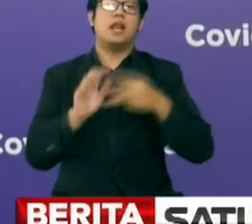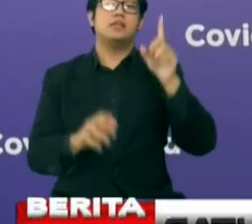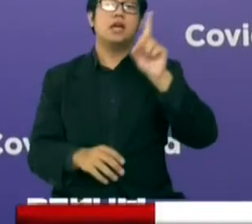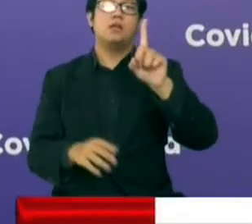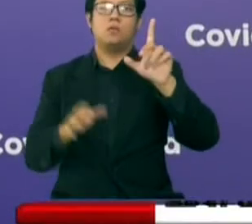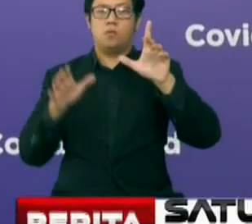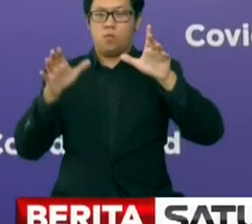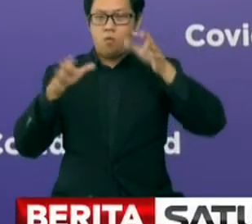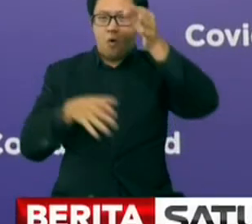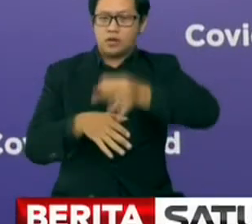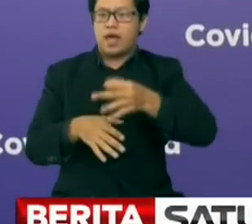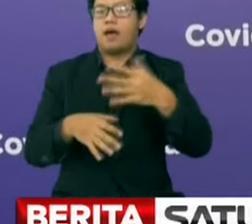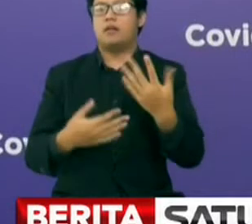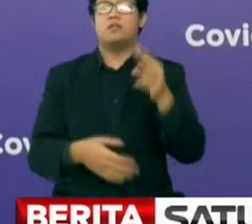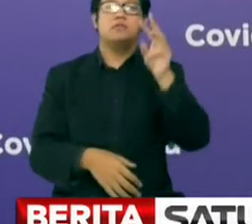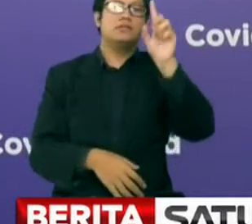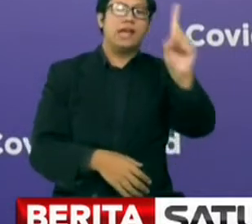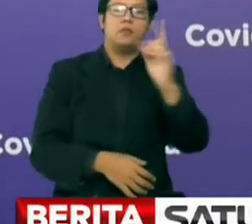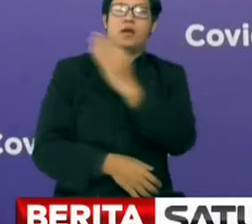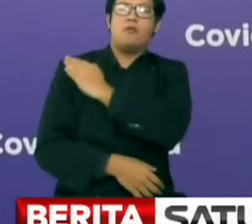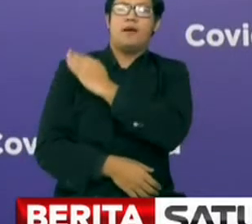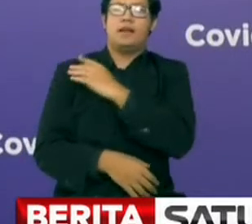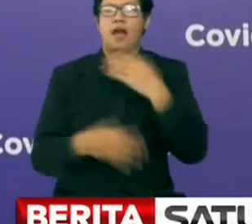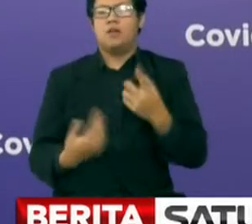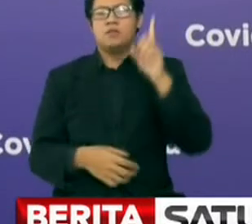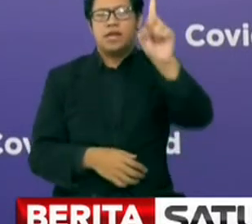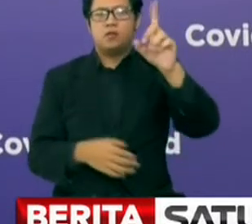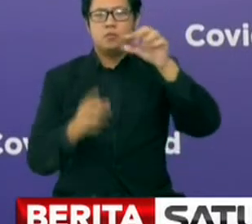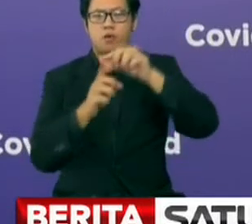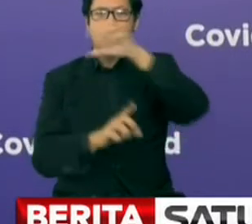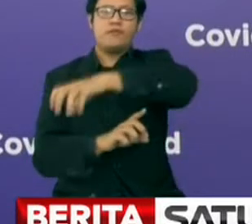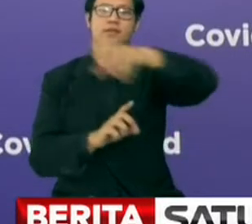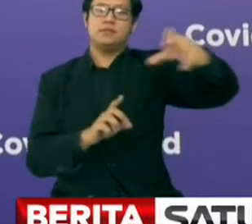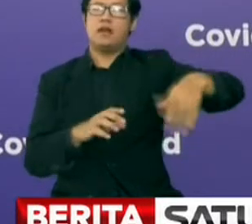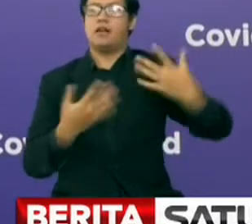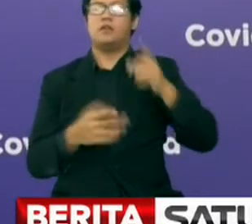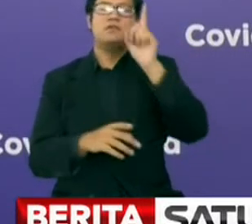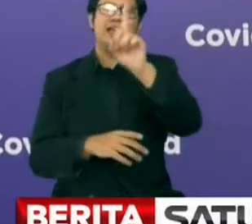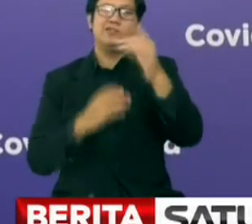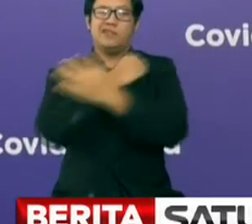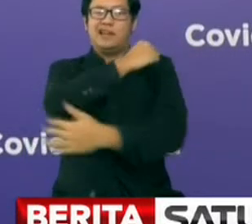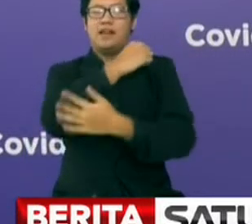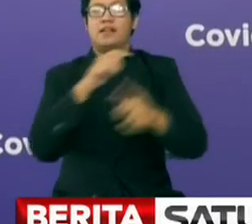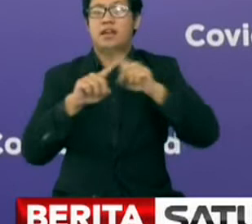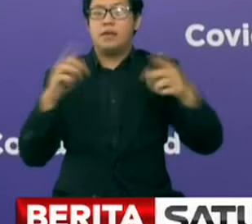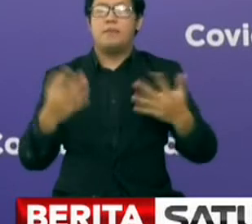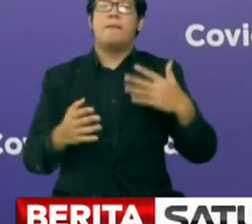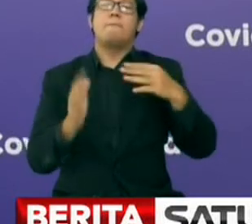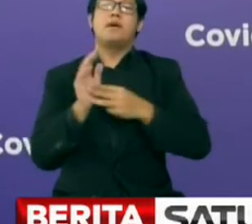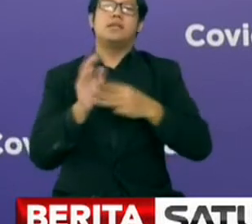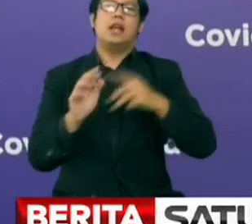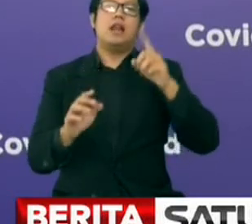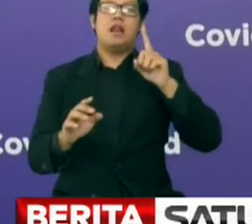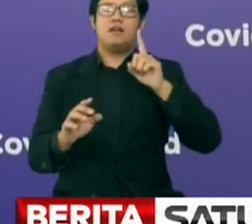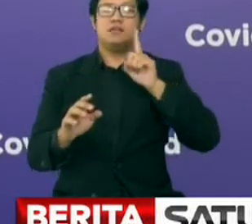kotak 21 Kabupaten satu provinsi satu negara ini masalah seluruh negara